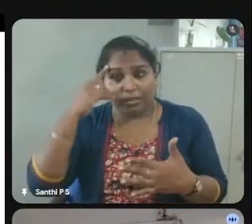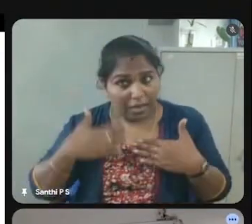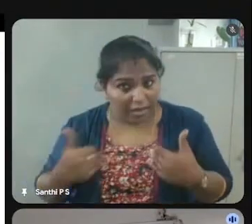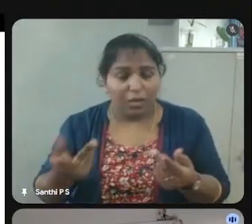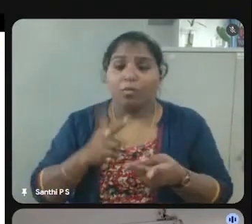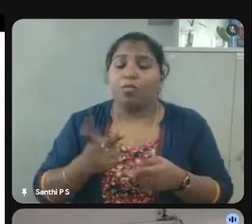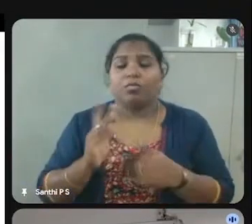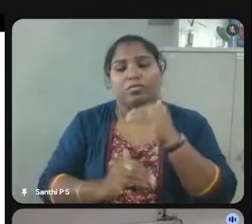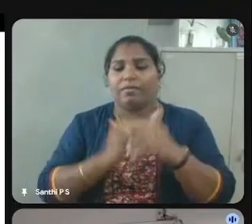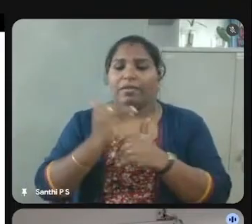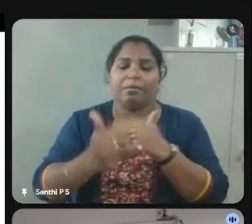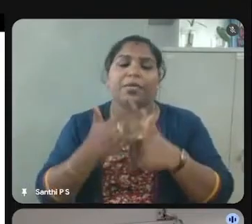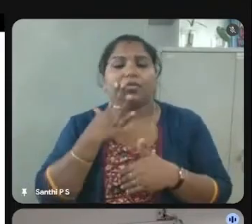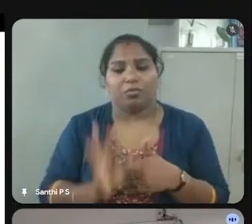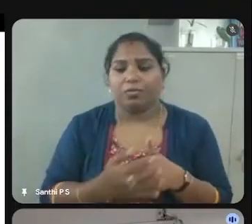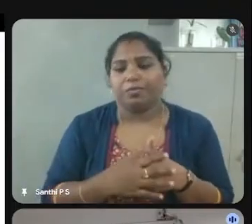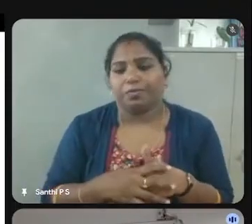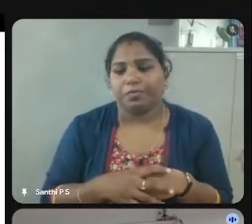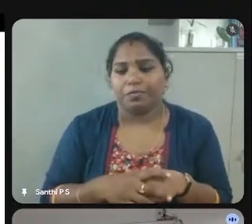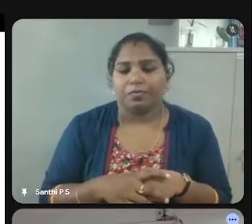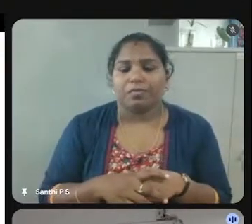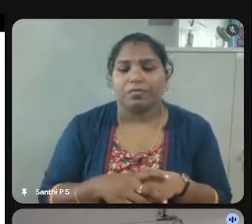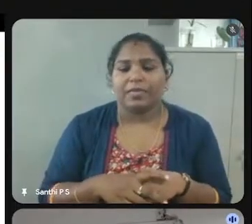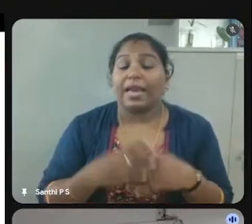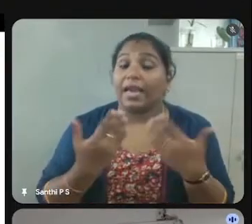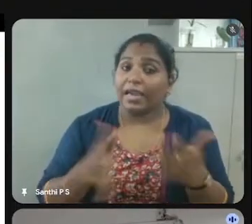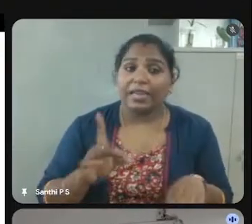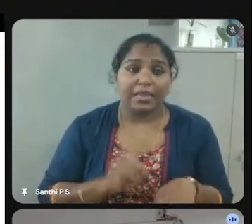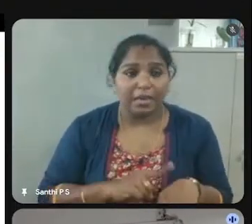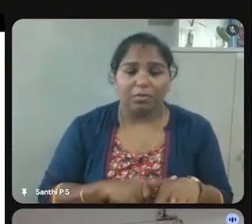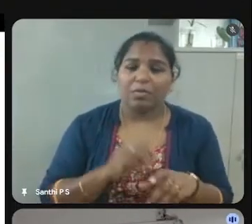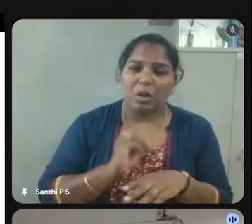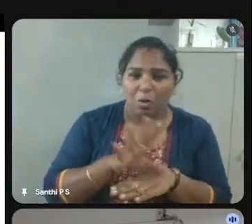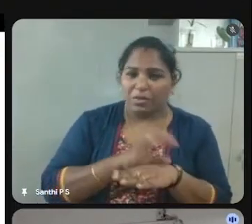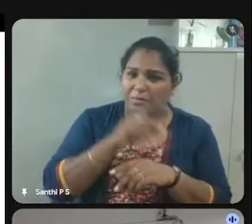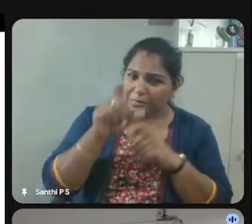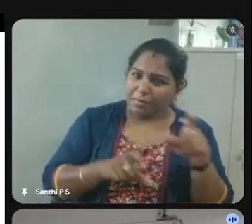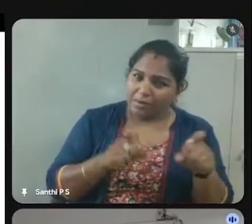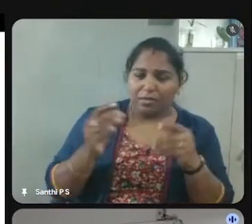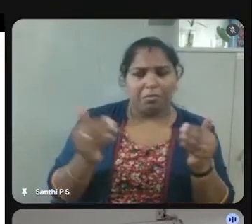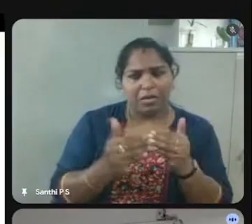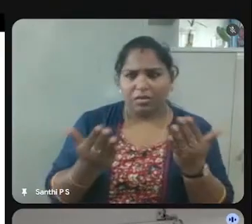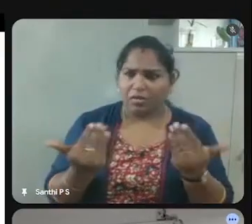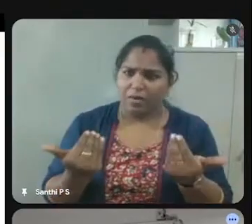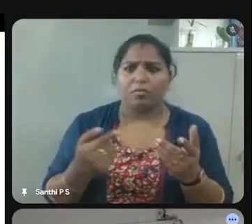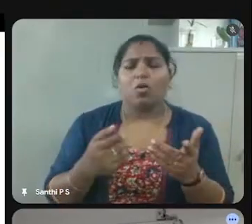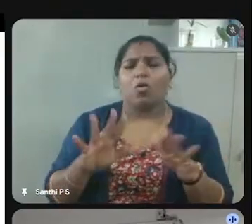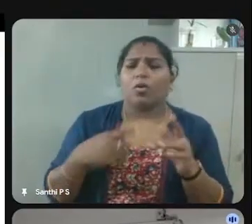ഒരു സഹായം നമുക്ക് എപ്പോ വേണമെങ്കിലും തേടാവുന്നതാണ്. അപ്പോൾ തെറപ്പിസ്റ്റുകൾ അല്ലെങ്കിൽ കൗൺസിലേഴ്സിനെ